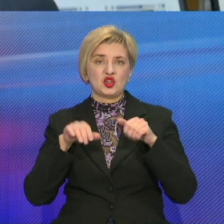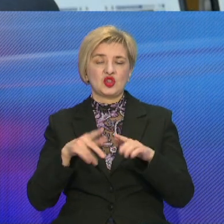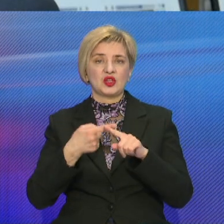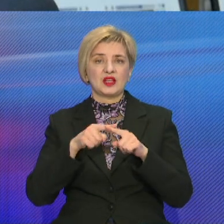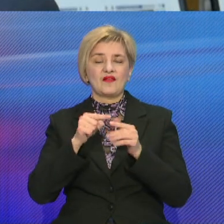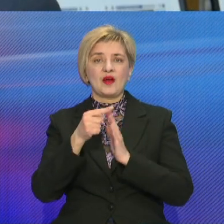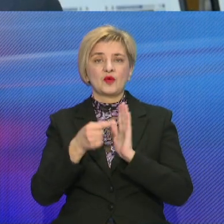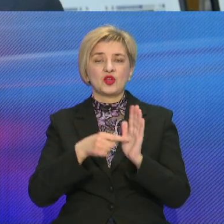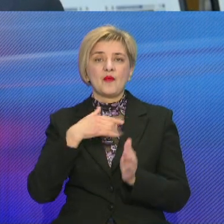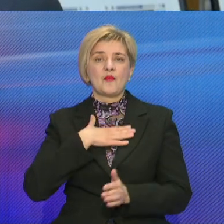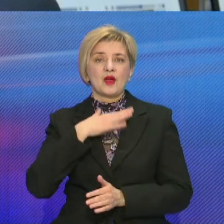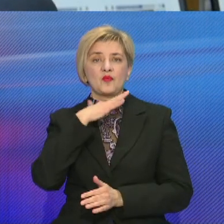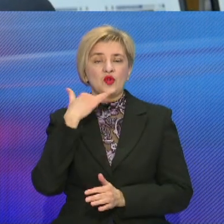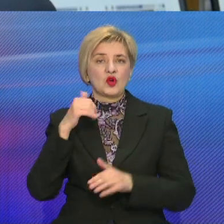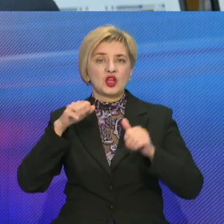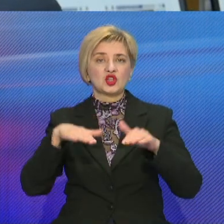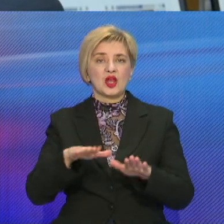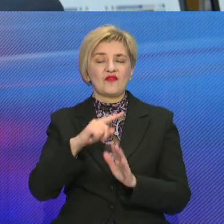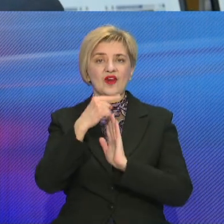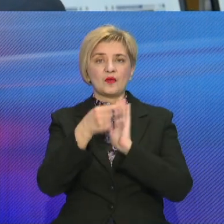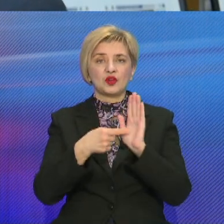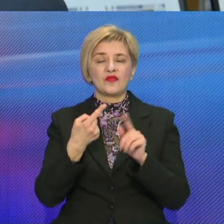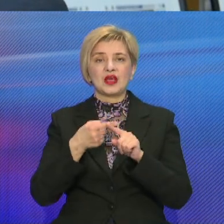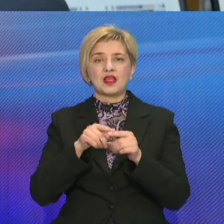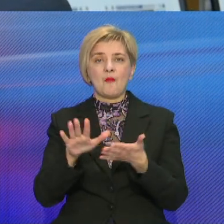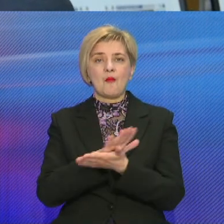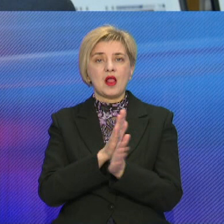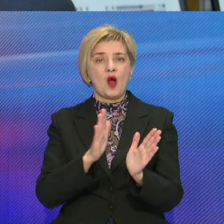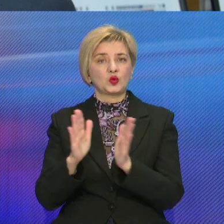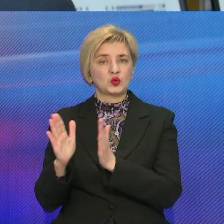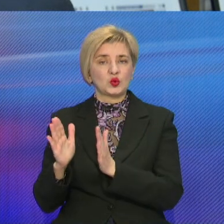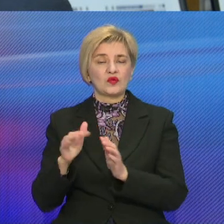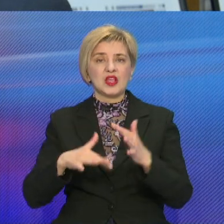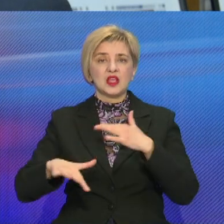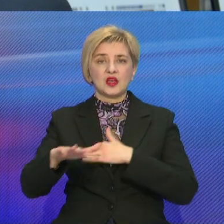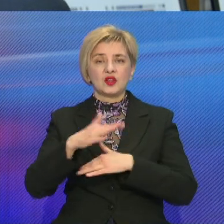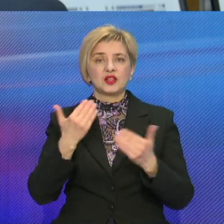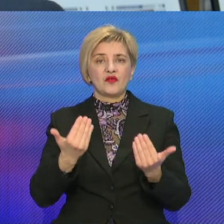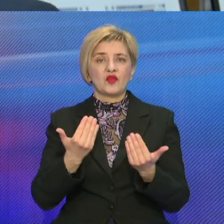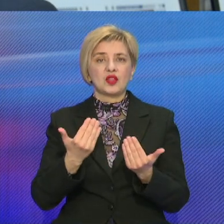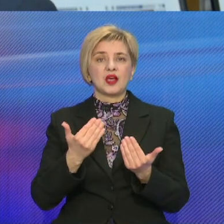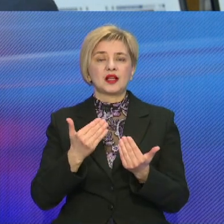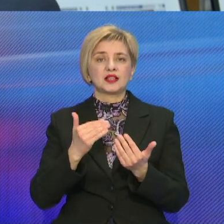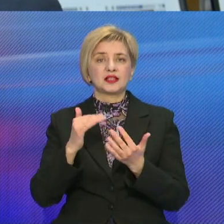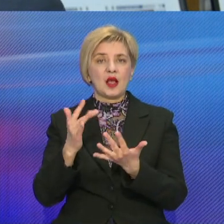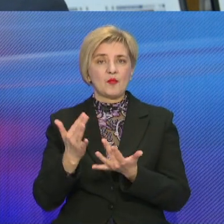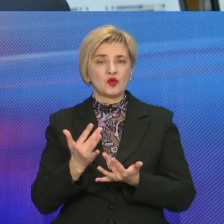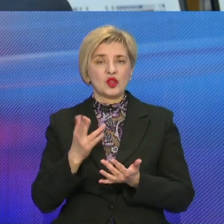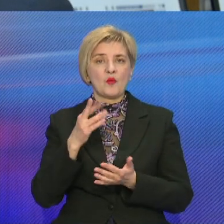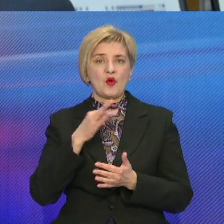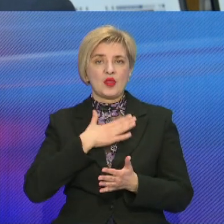вопросов, и прежде всего это сегодня и благоустройство территорий. Сегодня за прошлый год только по нашему местному сельскому